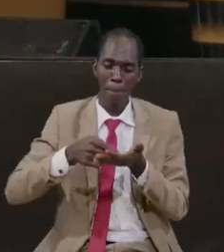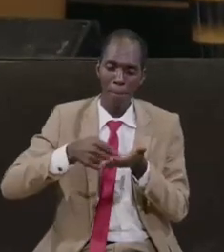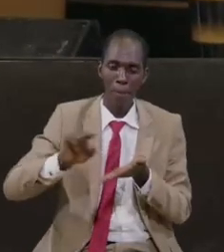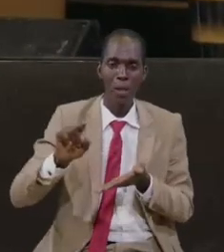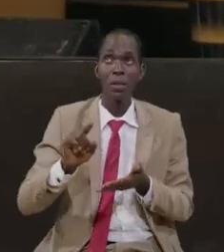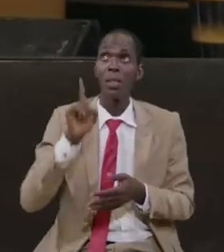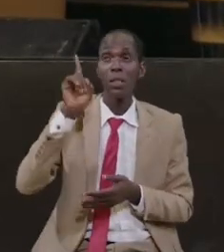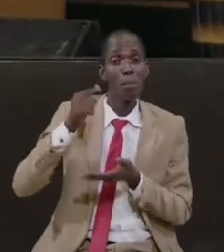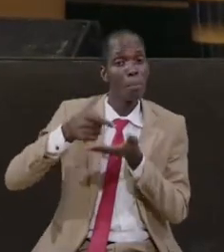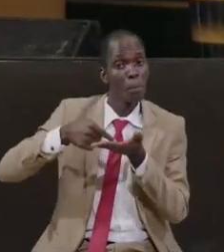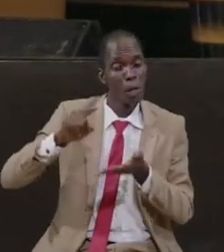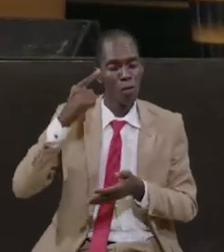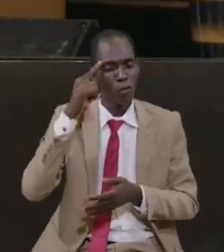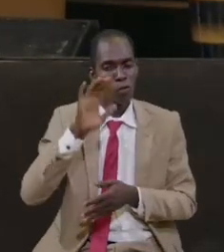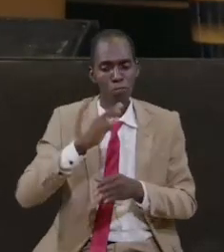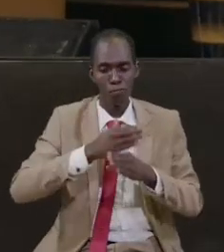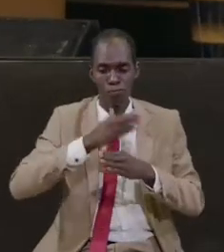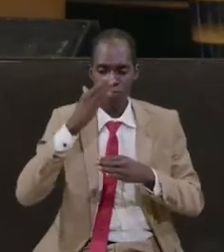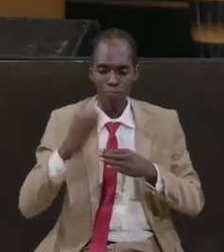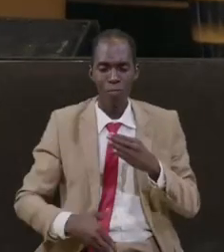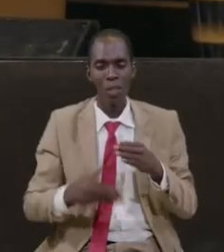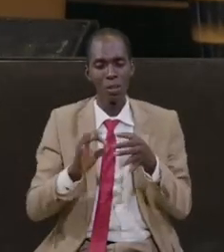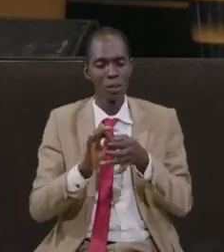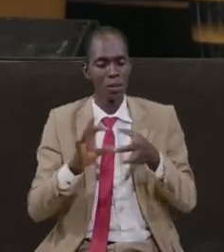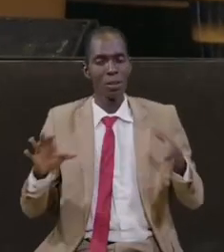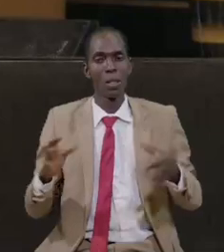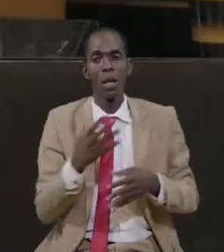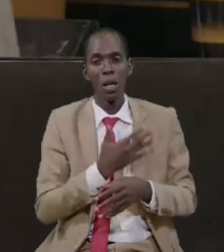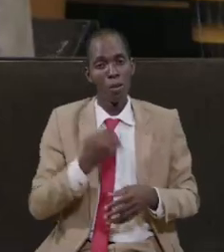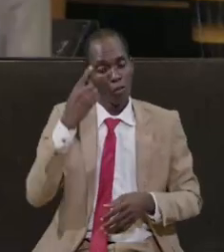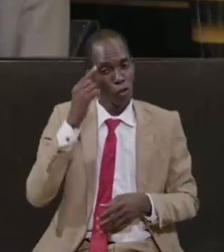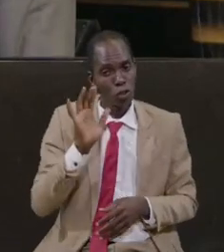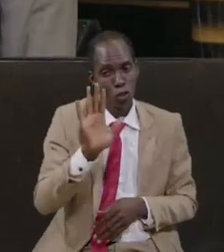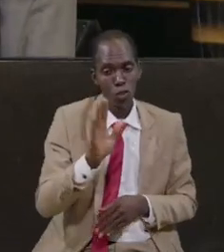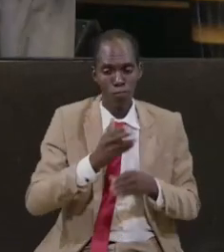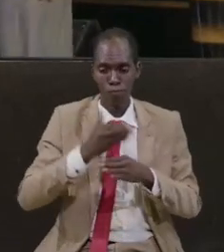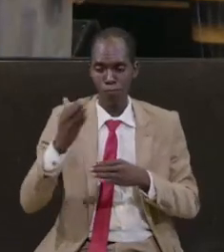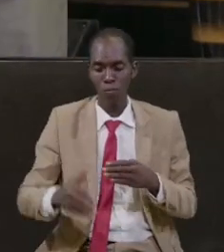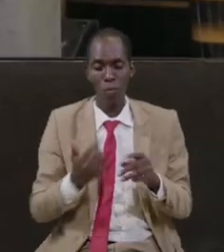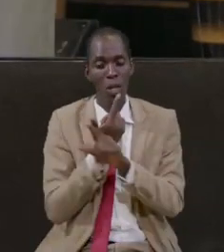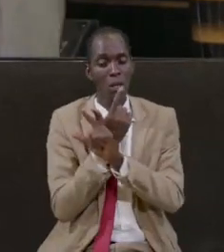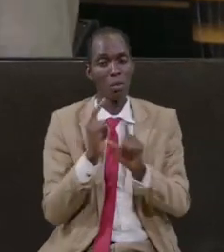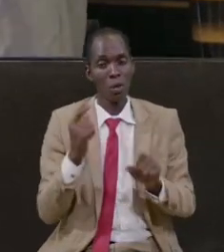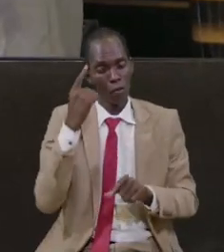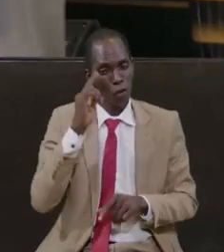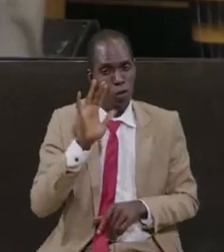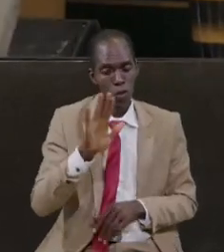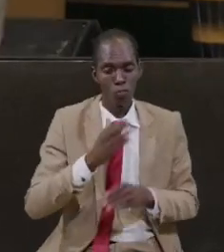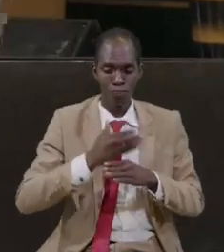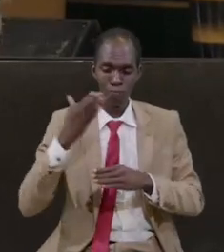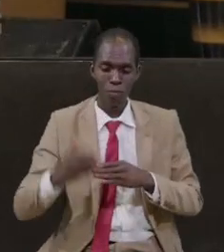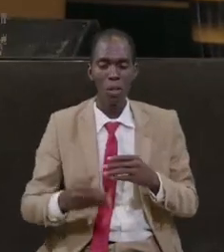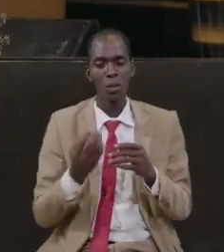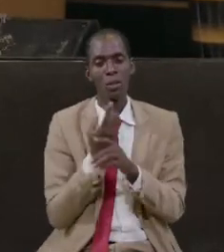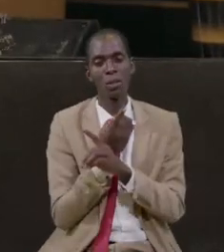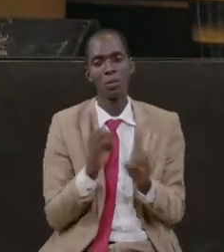payé pour ta libération totale et pour ta délivrance totale. Ça,